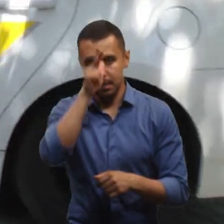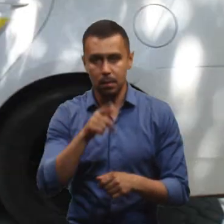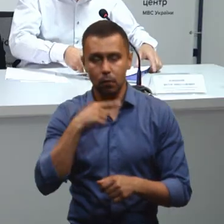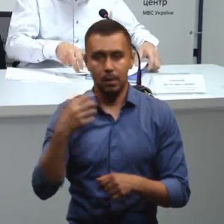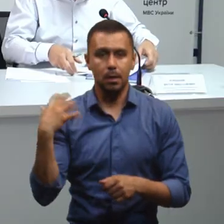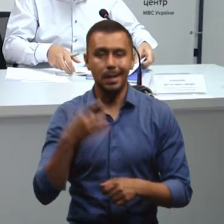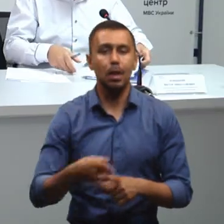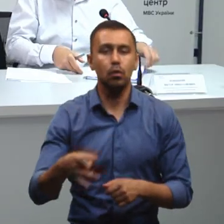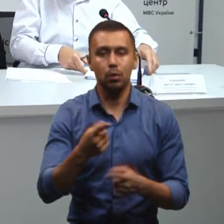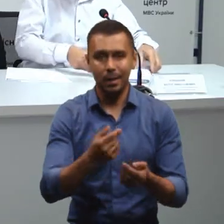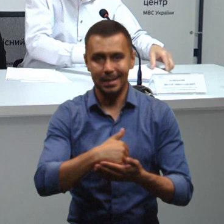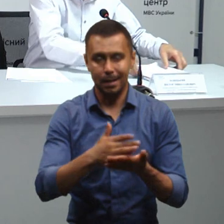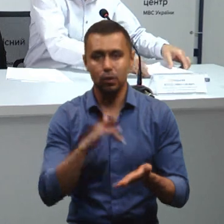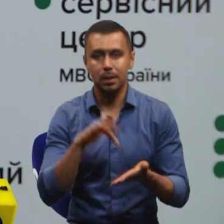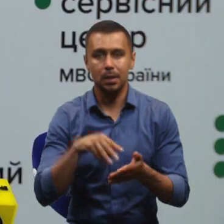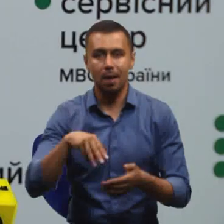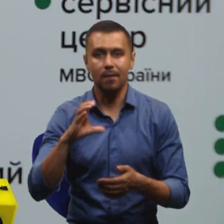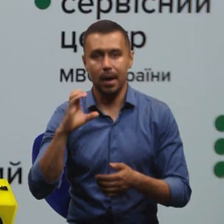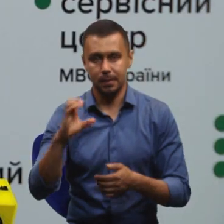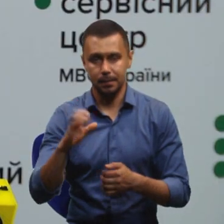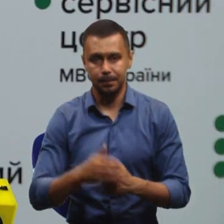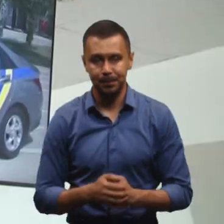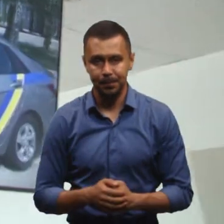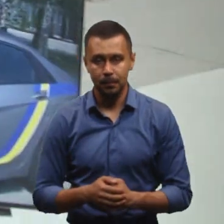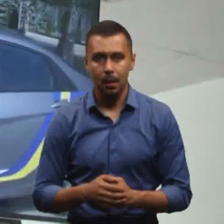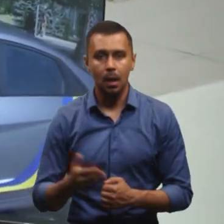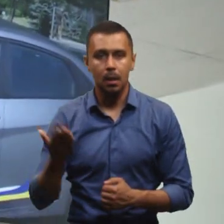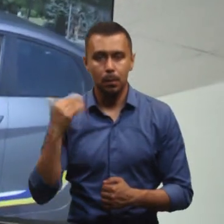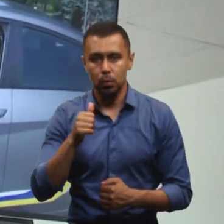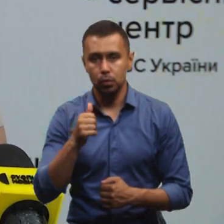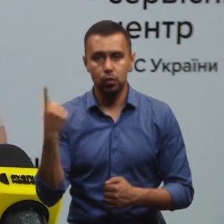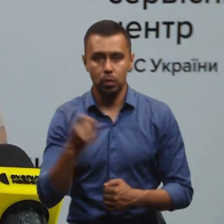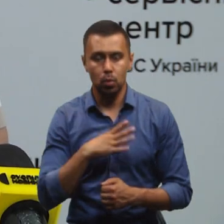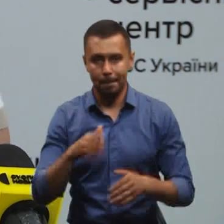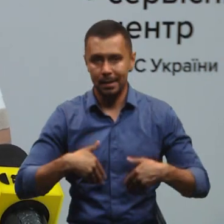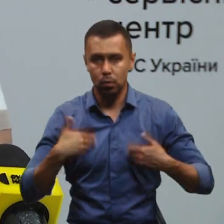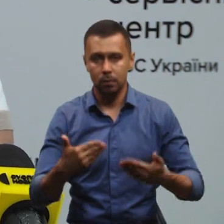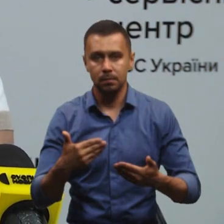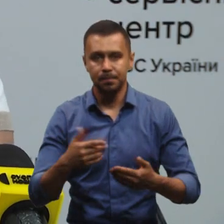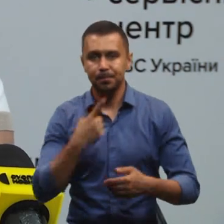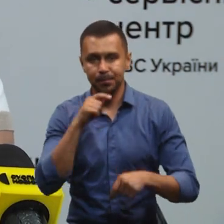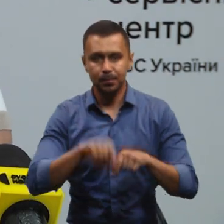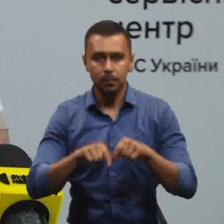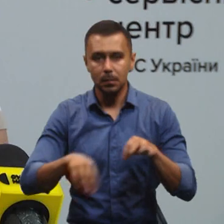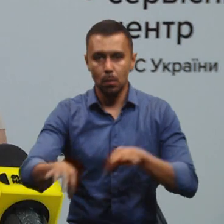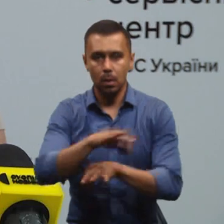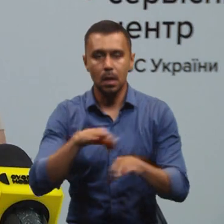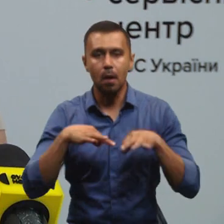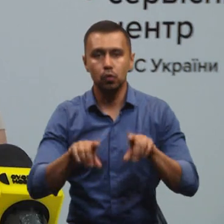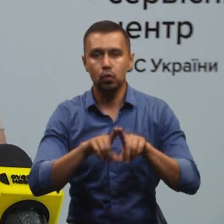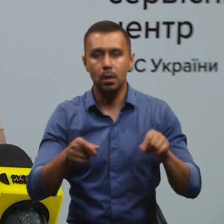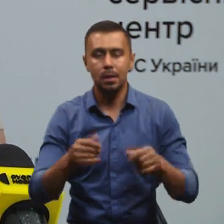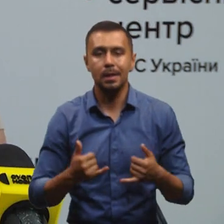начальник регіонального сервісу центру МВС Володимир Степанов. На минулому тижні було презентовано флагманський проєкт МВС «Автошколи для